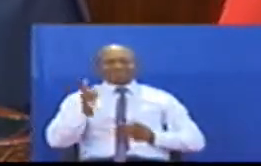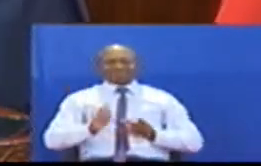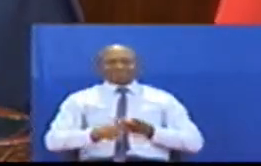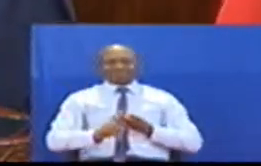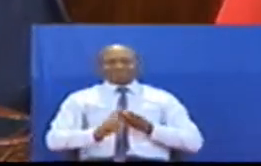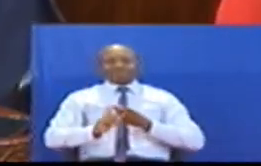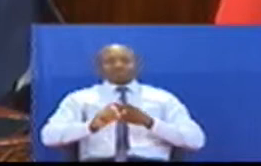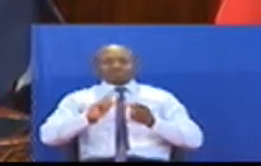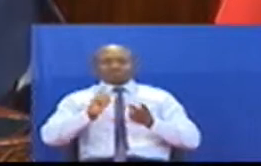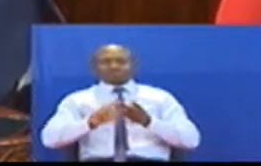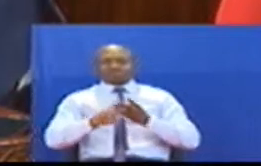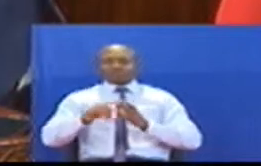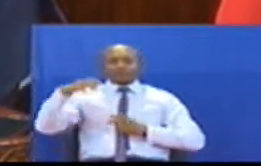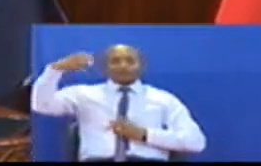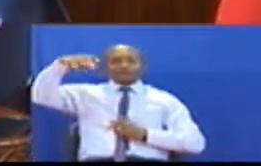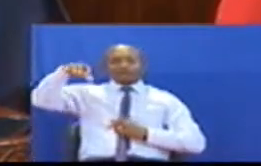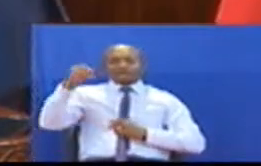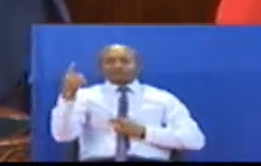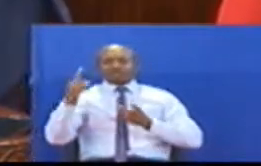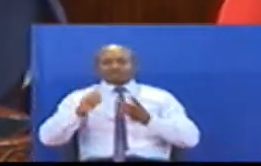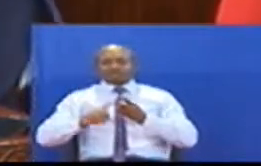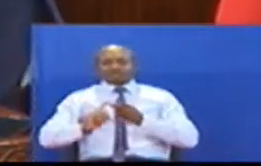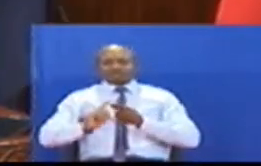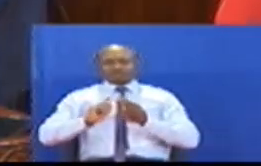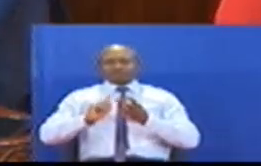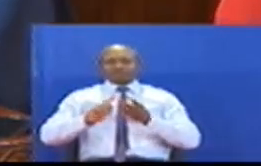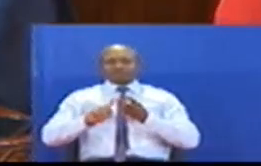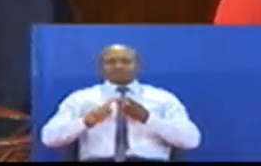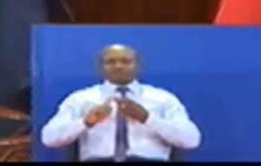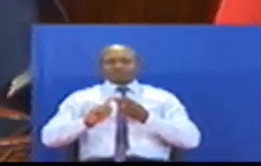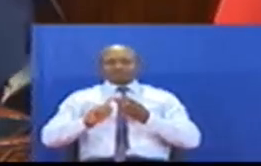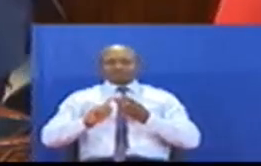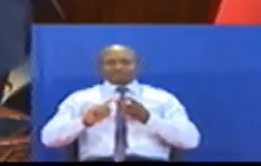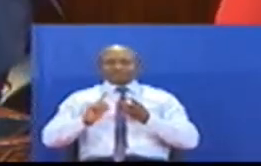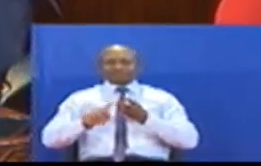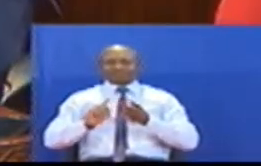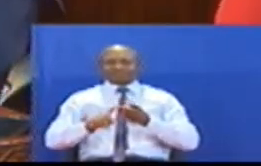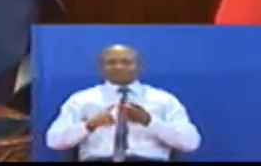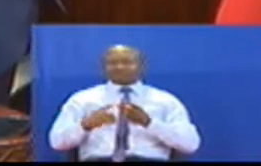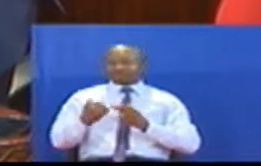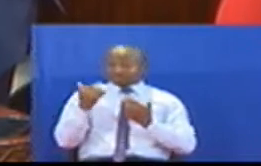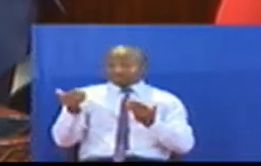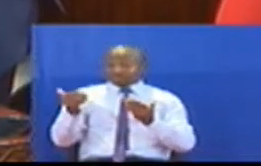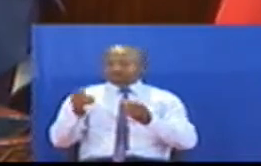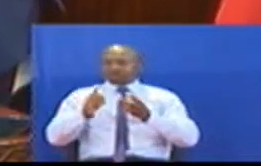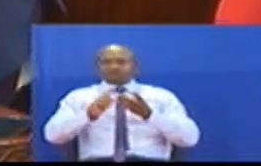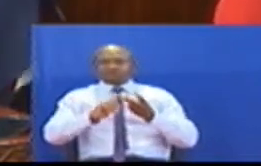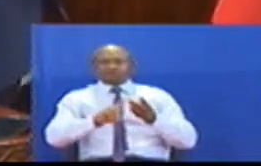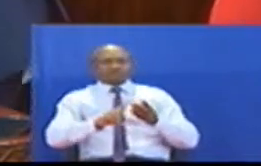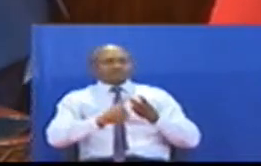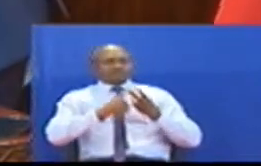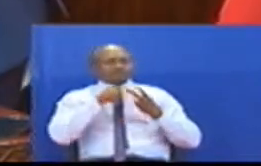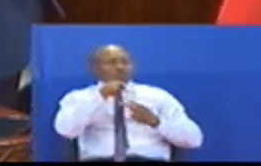Ilikuwa ni kengele ya kwanza tu. Mheshimiwa, bado unaendelea na dakika zako, malizia. Mheshimiwa Zuge, tunakushukuru wewe kwa kuongoza bunge vizuri. Bunge limeongozwa kisayansi.